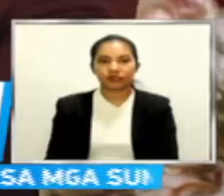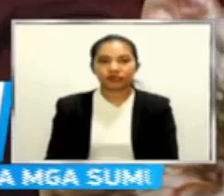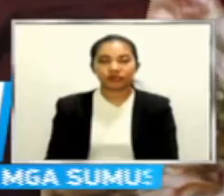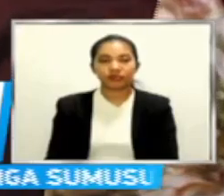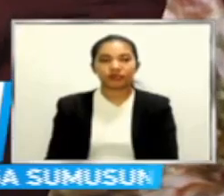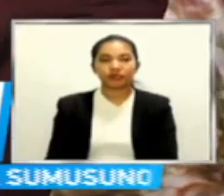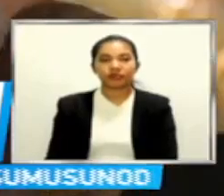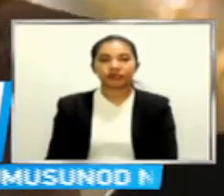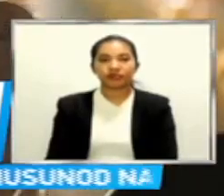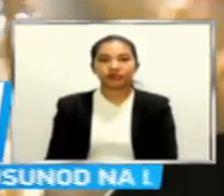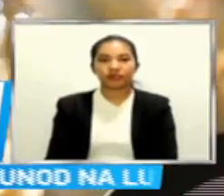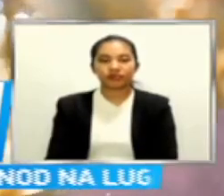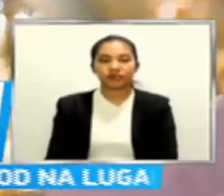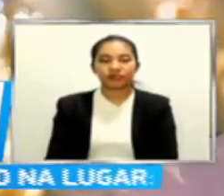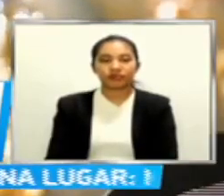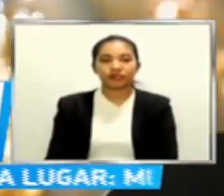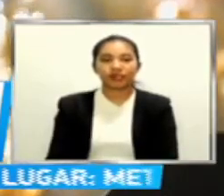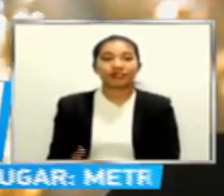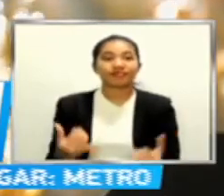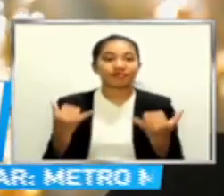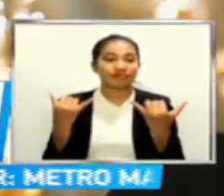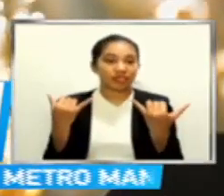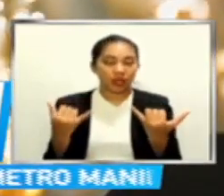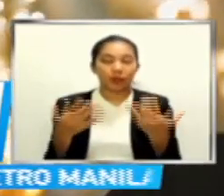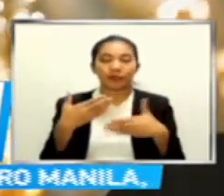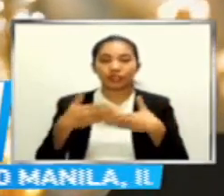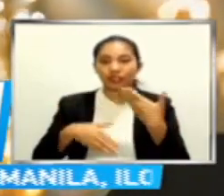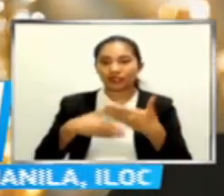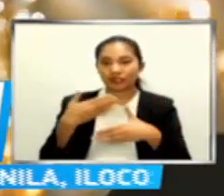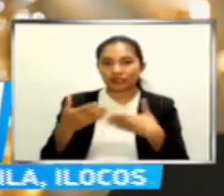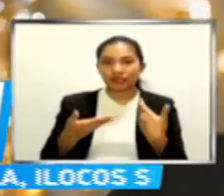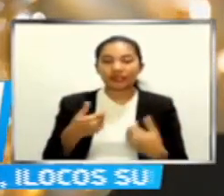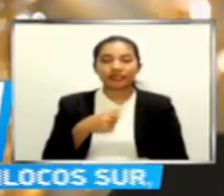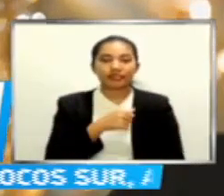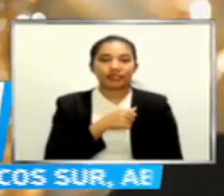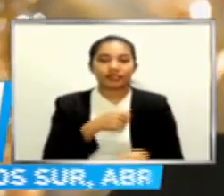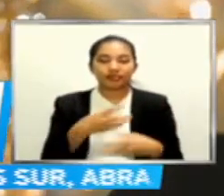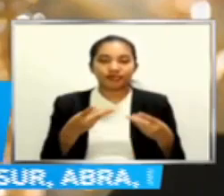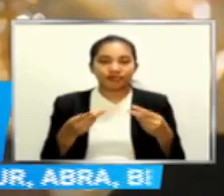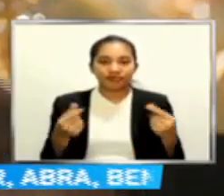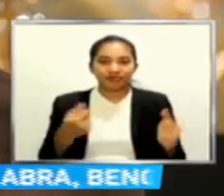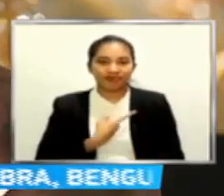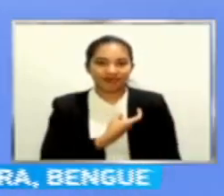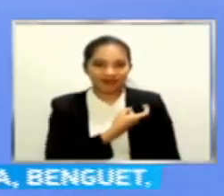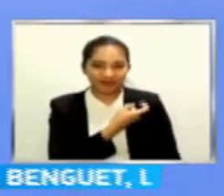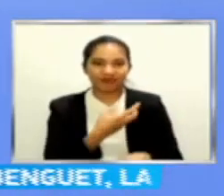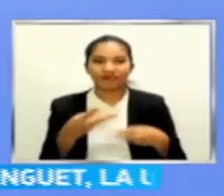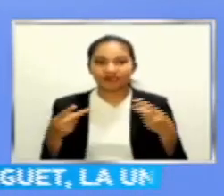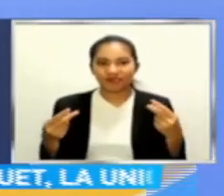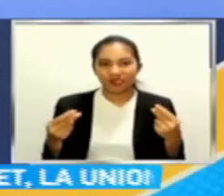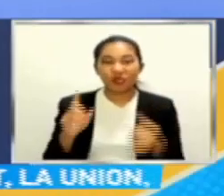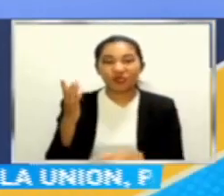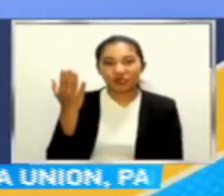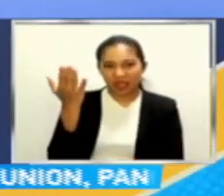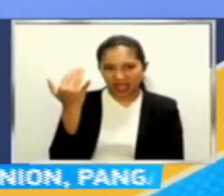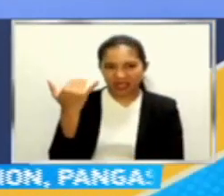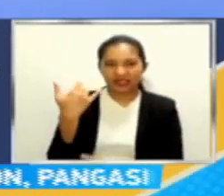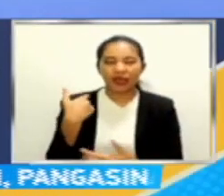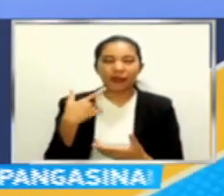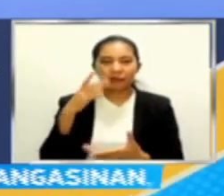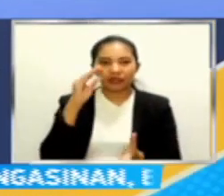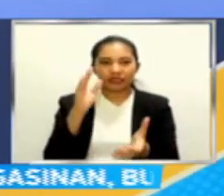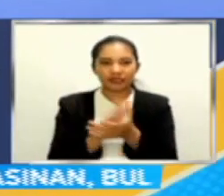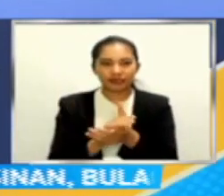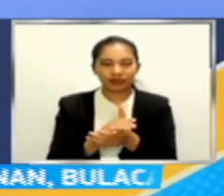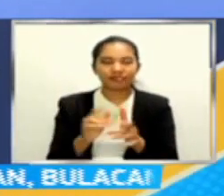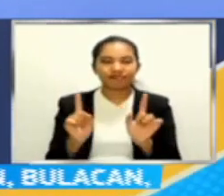process of moving on and healing si Kylie Padilla matapos kumpirmahin ang hiwalay nila ng asawang si Aljur Abrenica. Sa kanyang pahayag,